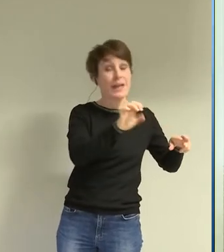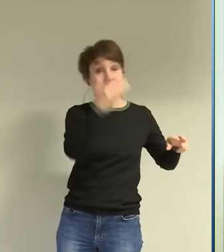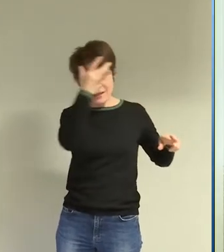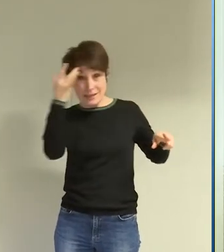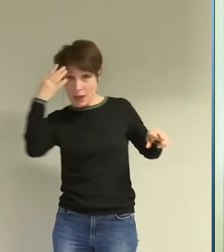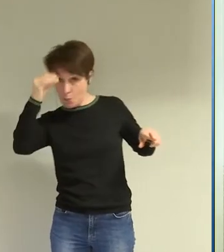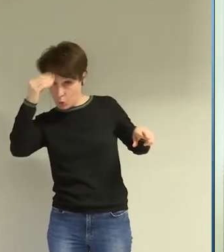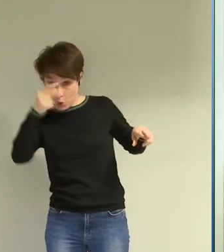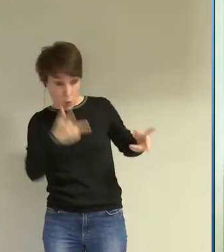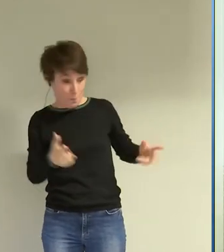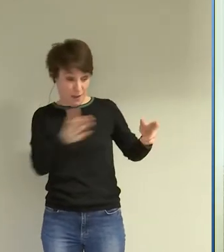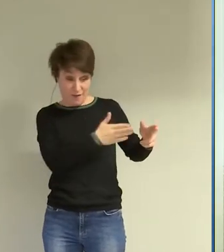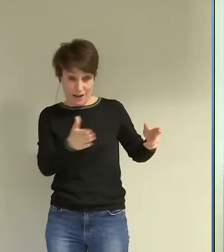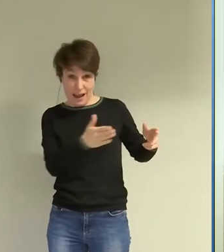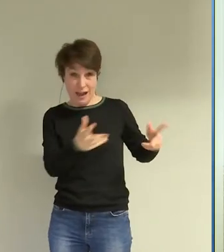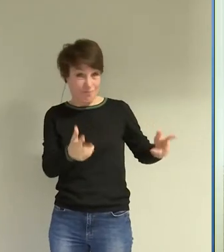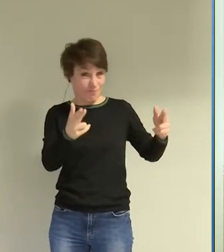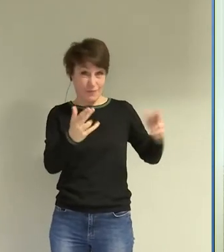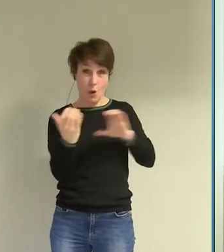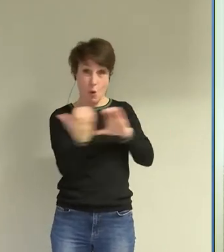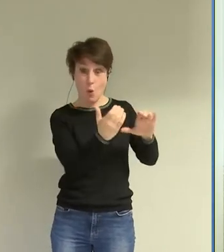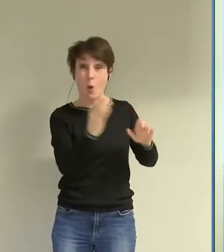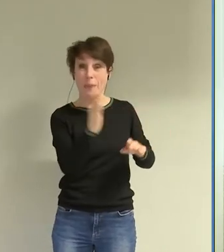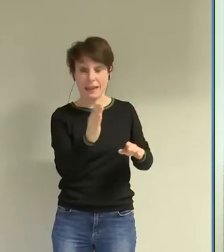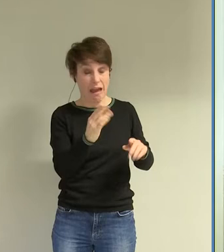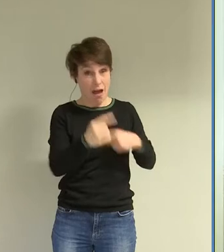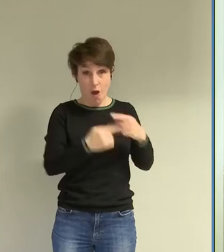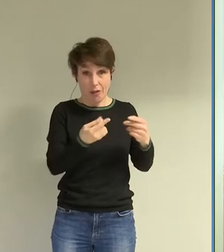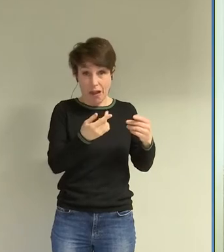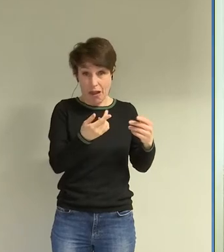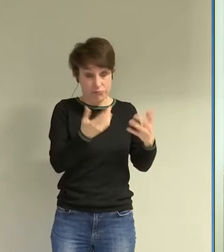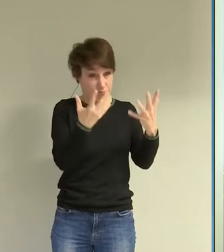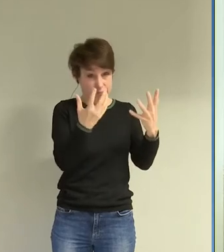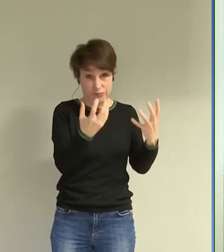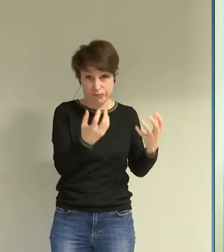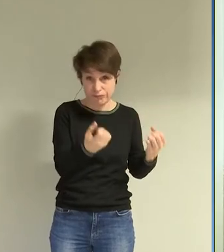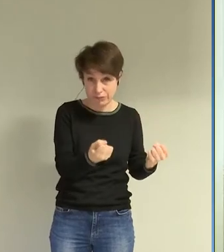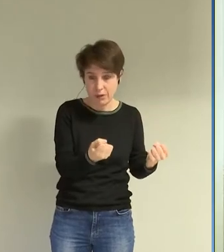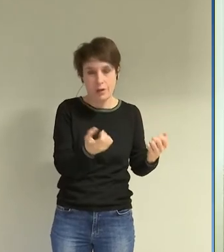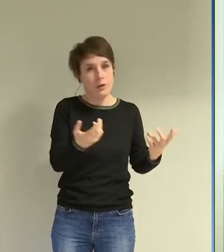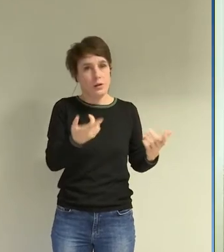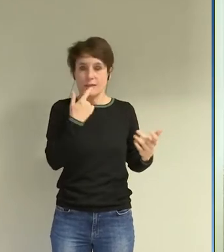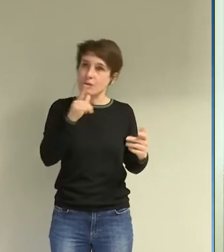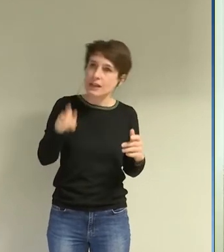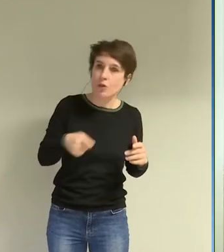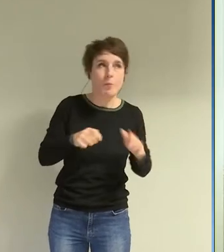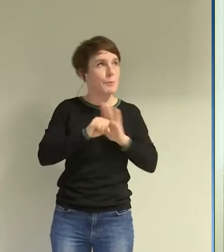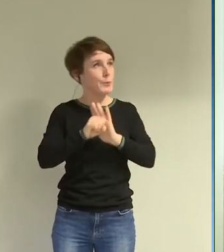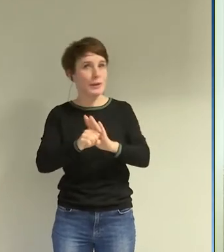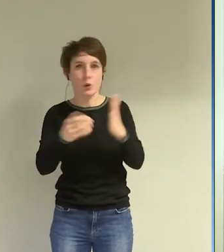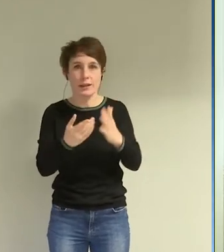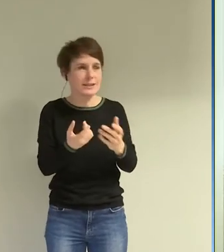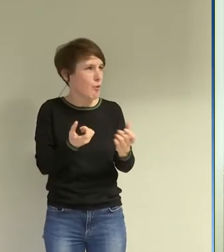de mourir plutôt que d'assurer l'attractivité du secteur en commençant par exemple par nettoyer les dépôts sauvages